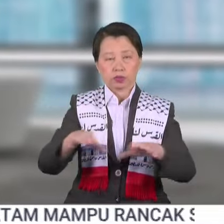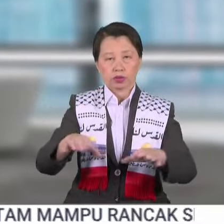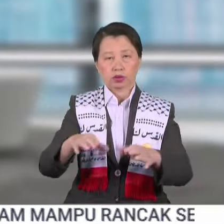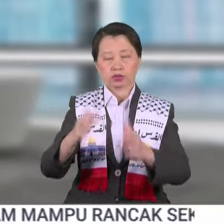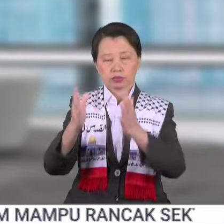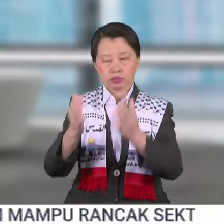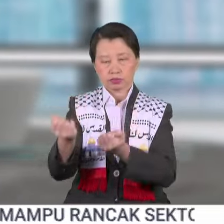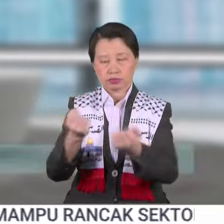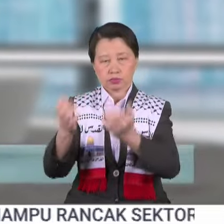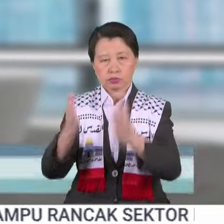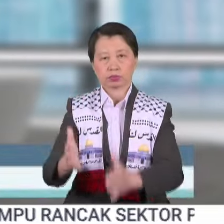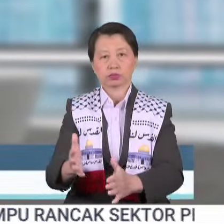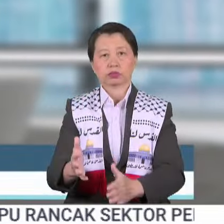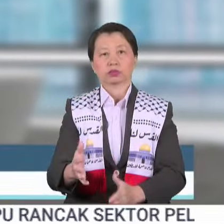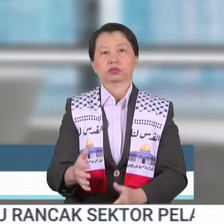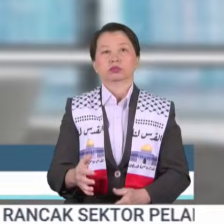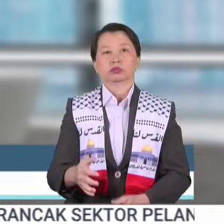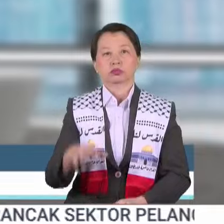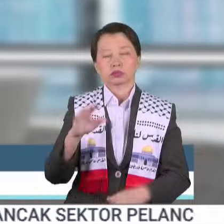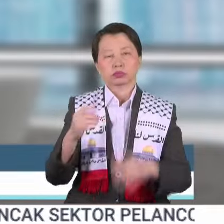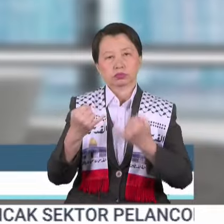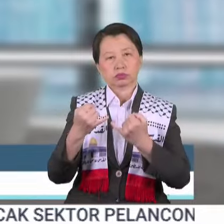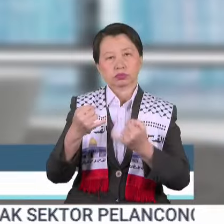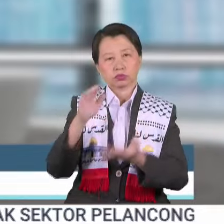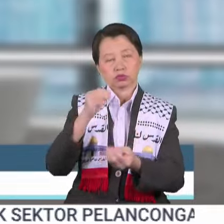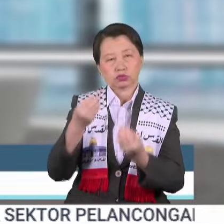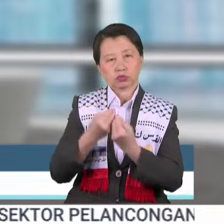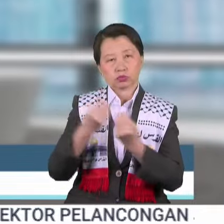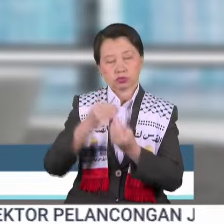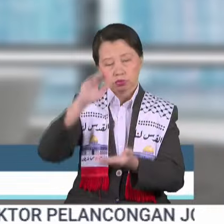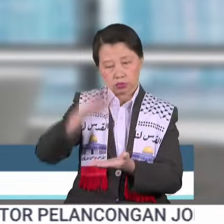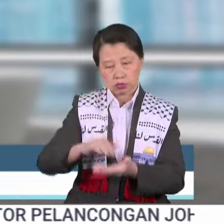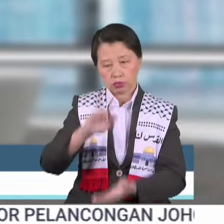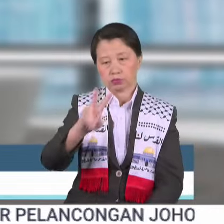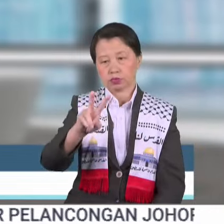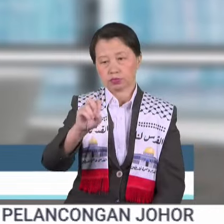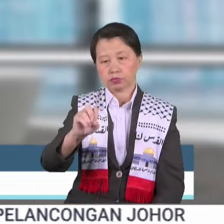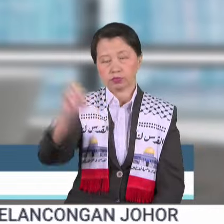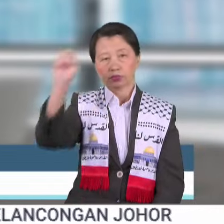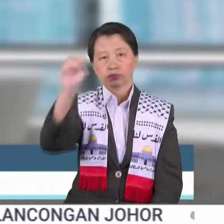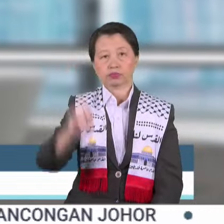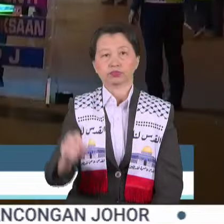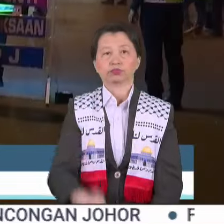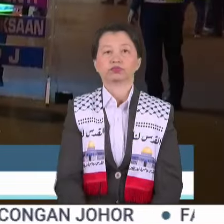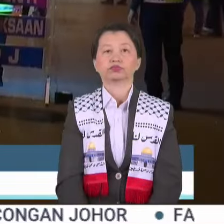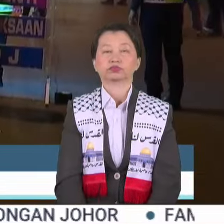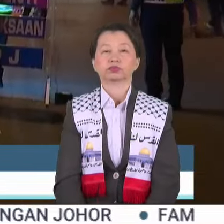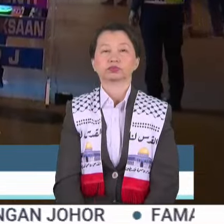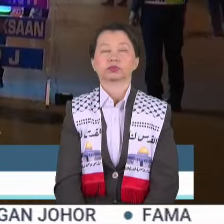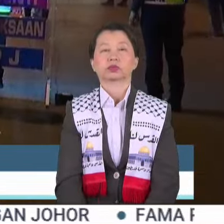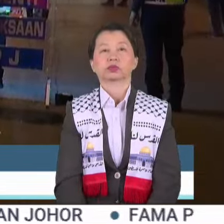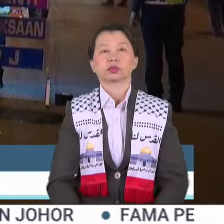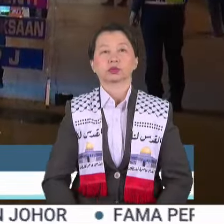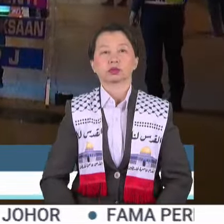pengguna jalan raya. Jumlah kes kesalahan diturunkan kepada 20%.